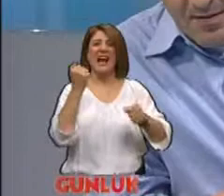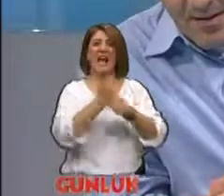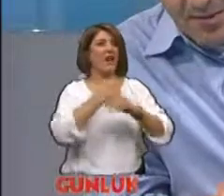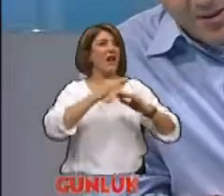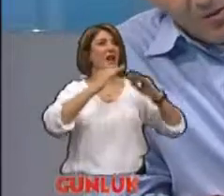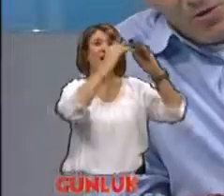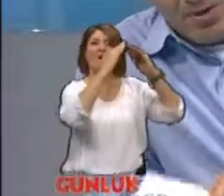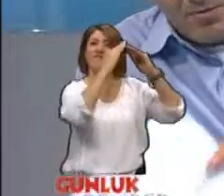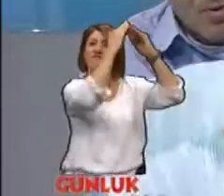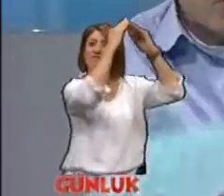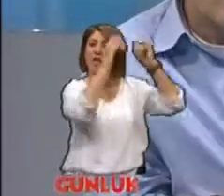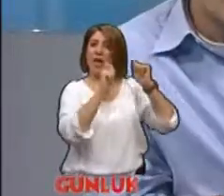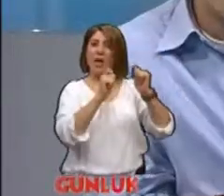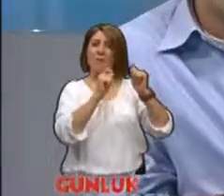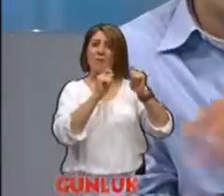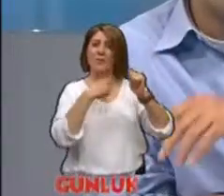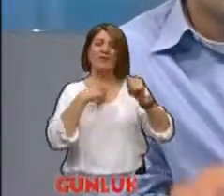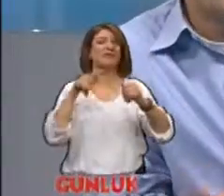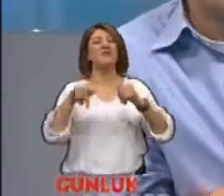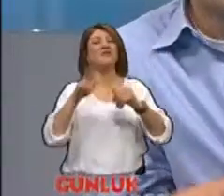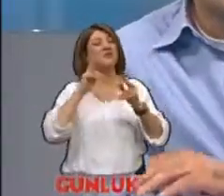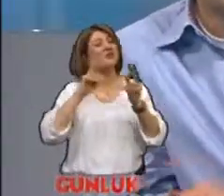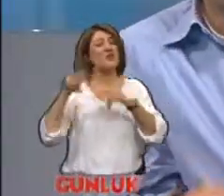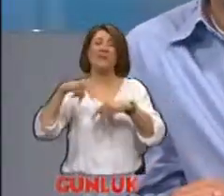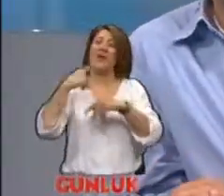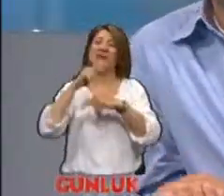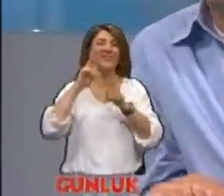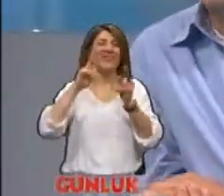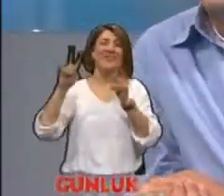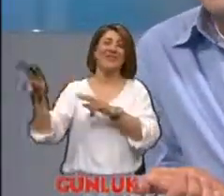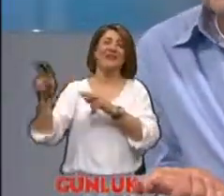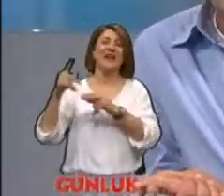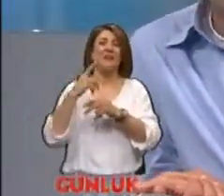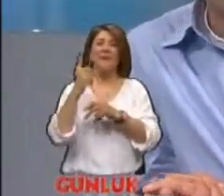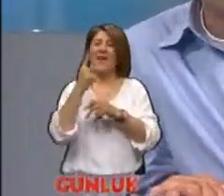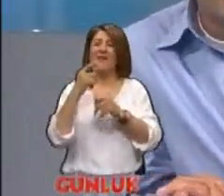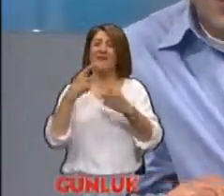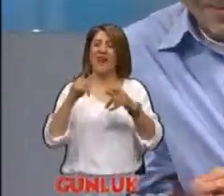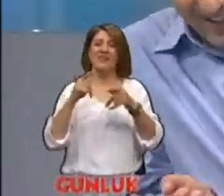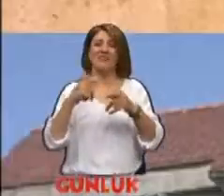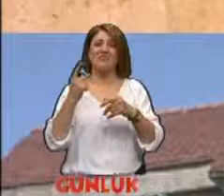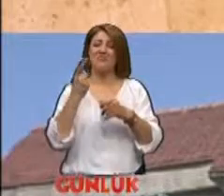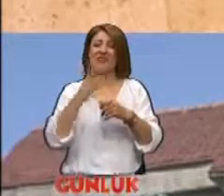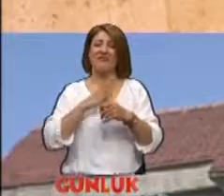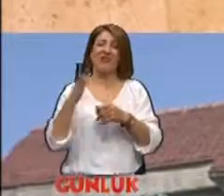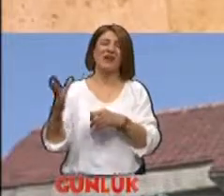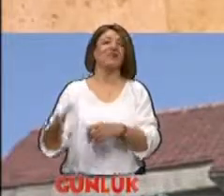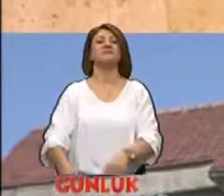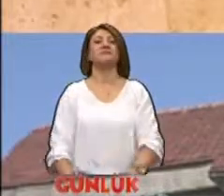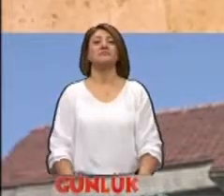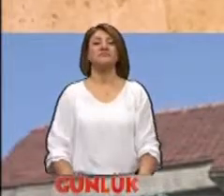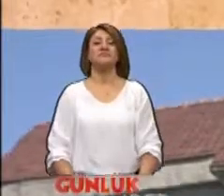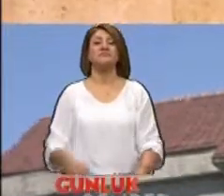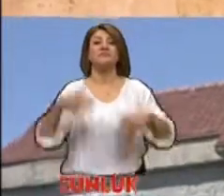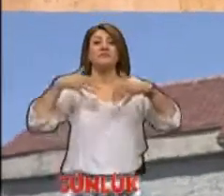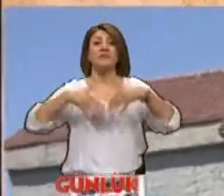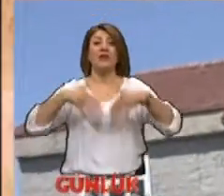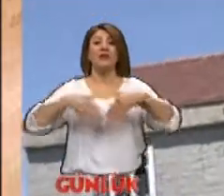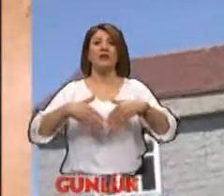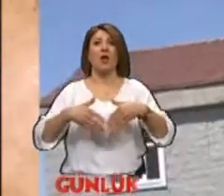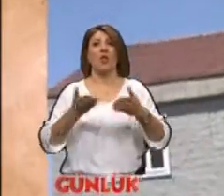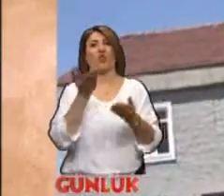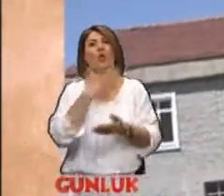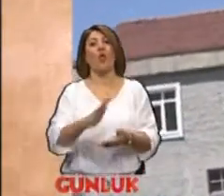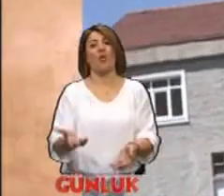Bir tanesi ev yapmış, çok sevimli bulduğum için. Bu hafta onu da bir görelim dedim. Değişik bir arızası var evin. Hadi bakalım. Hadi bakalım. Rize'de yok